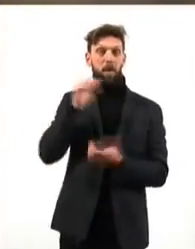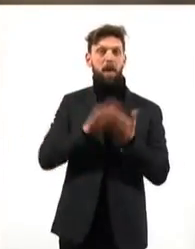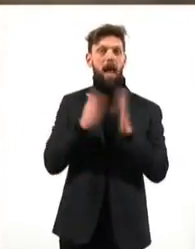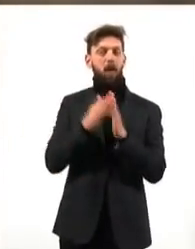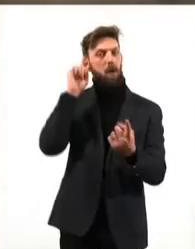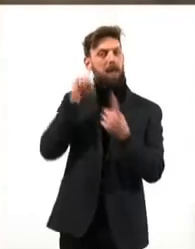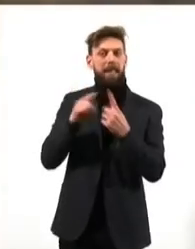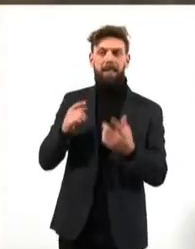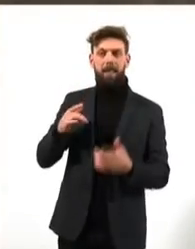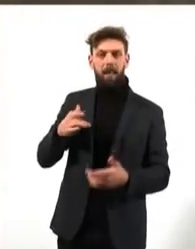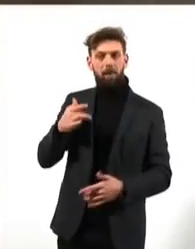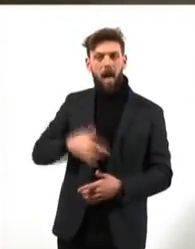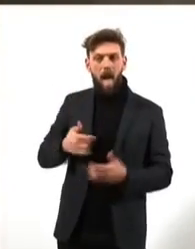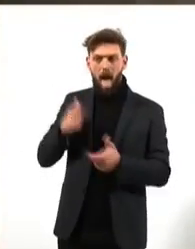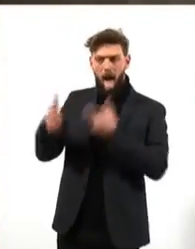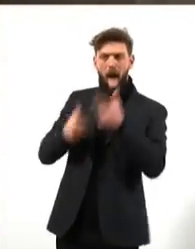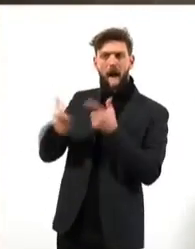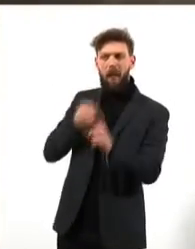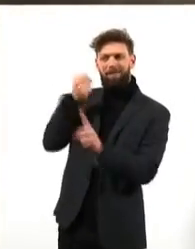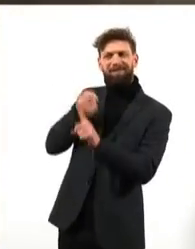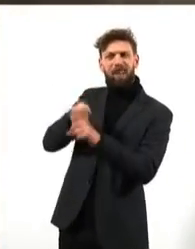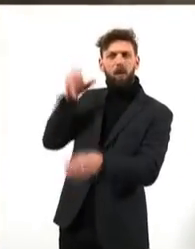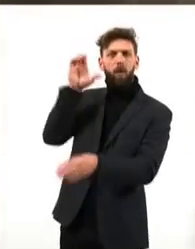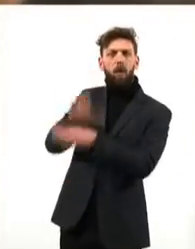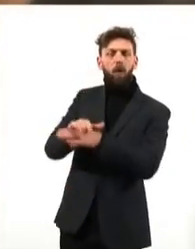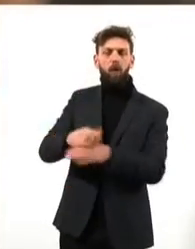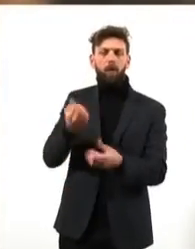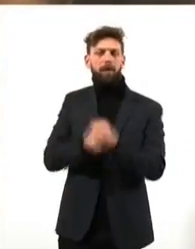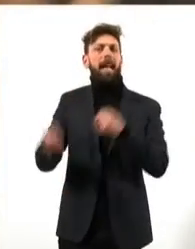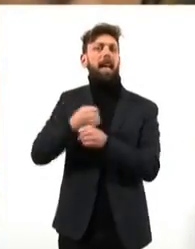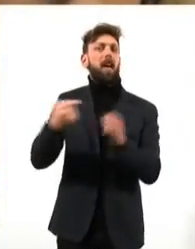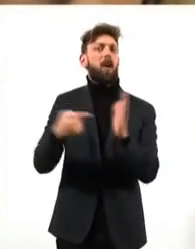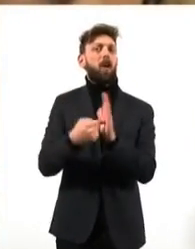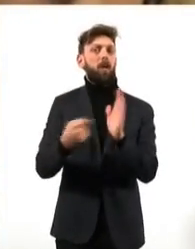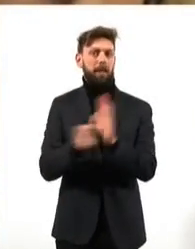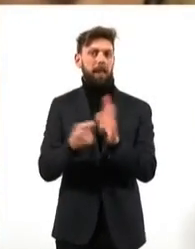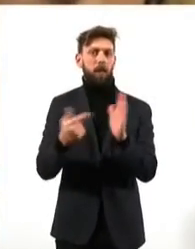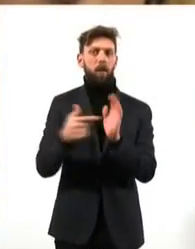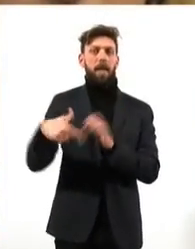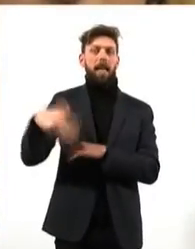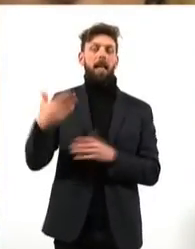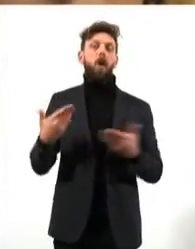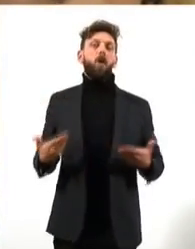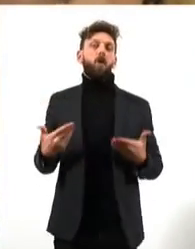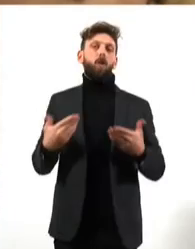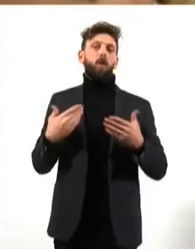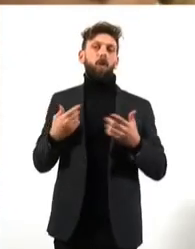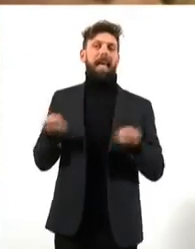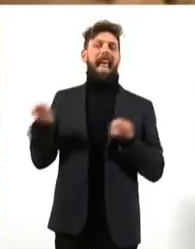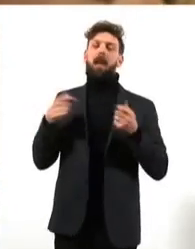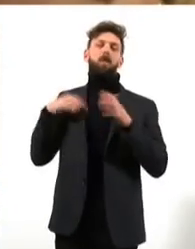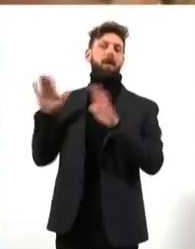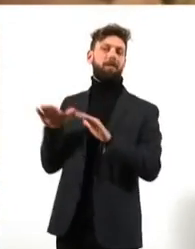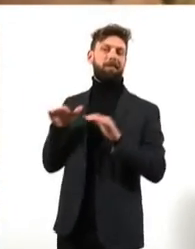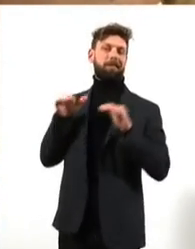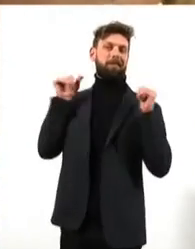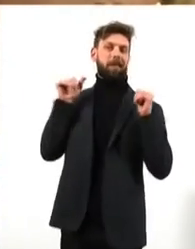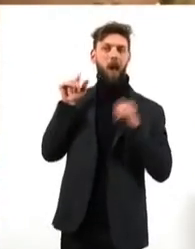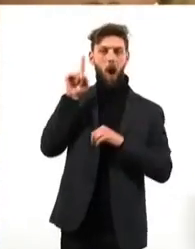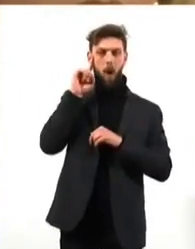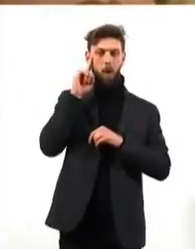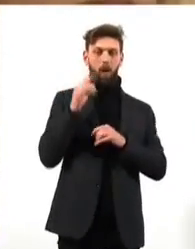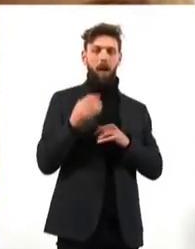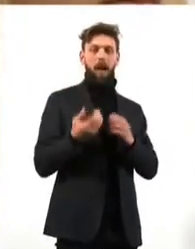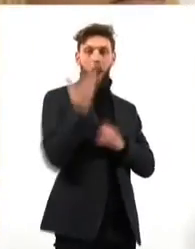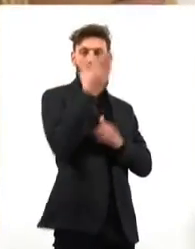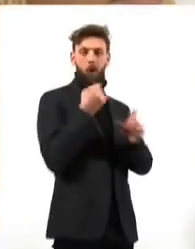précarité menstruelle et le tabou des règles en 2015. Aujourd'hui, j'en suis plus la dirigeante parce que je me suis lancée sur un nouveau